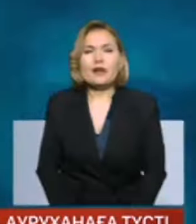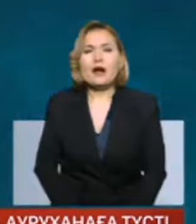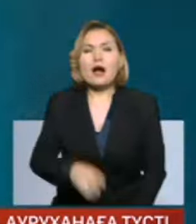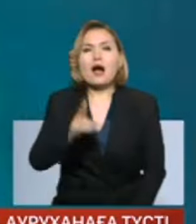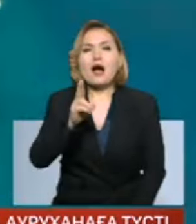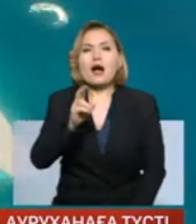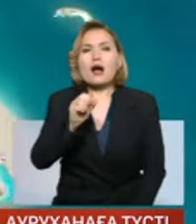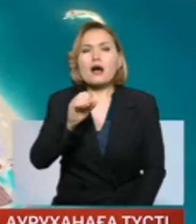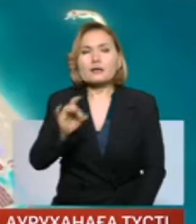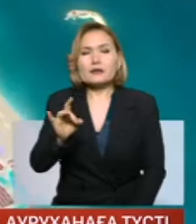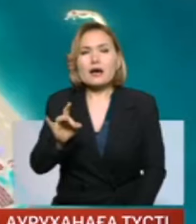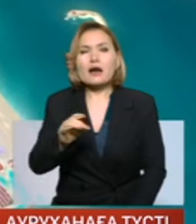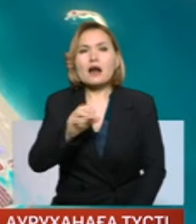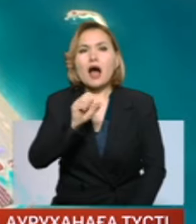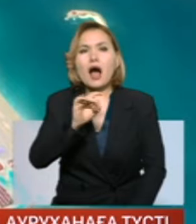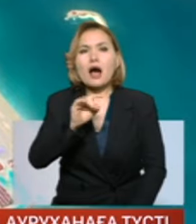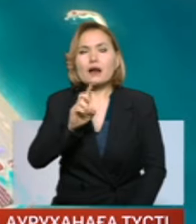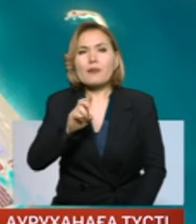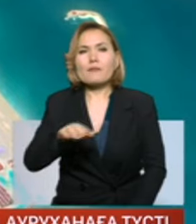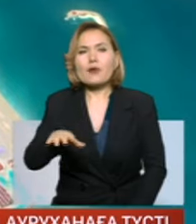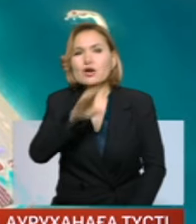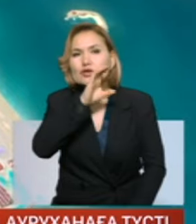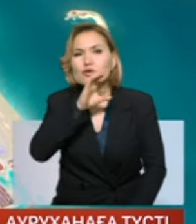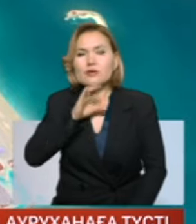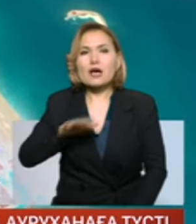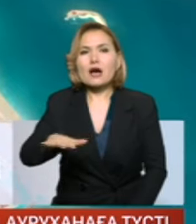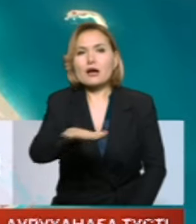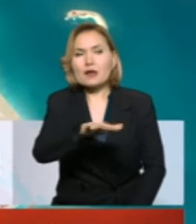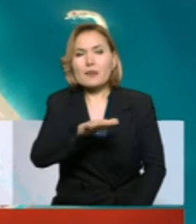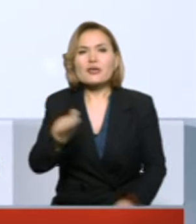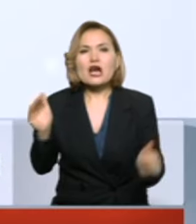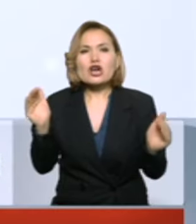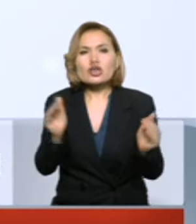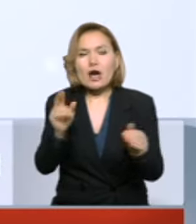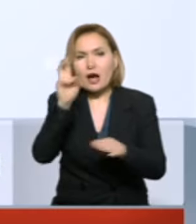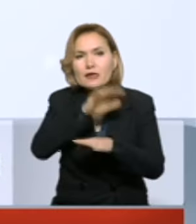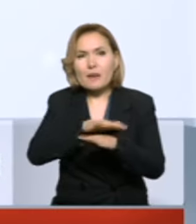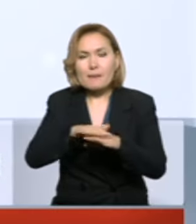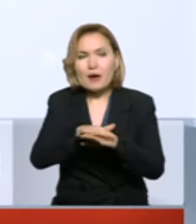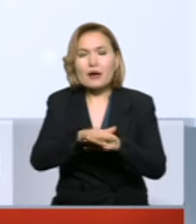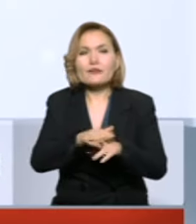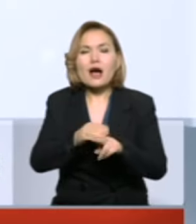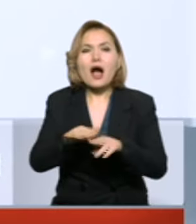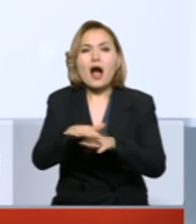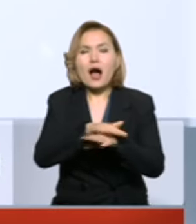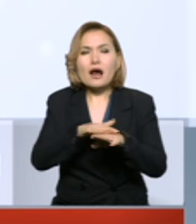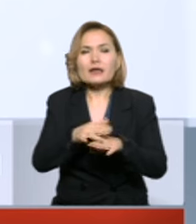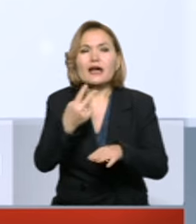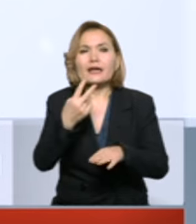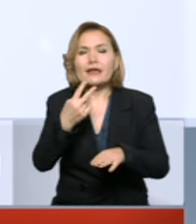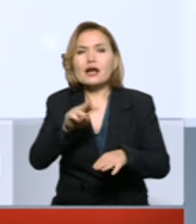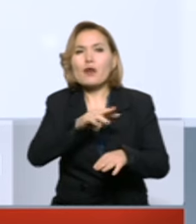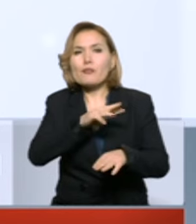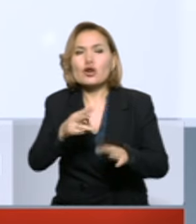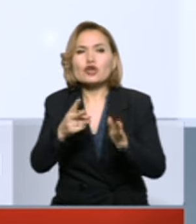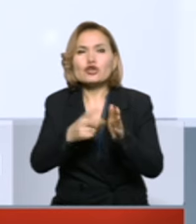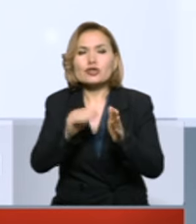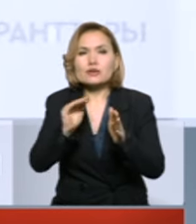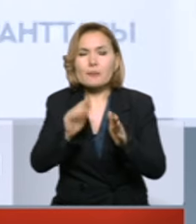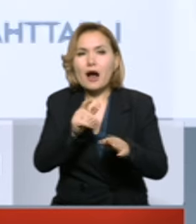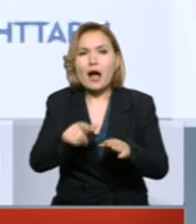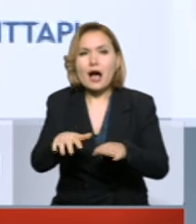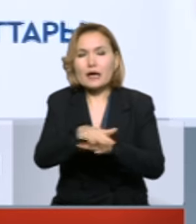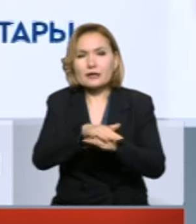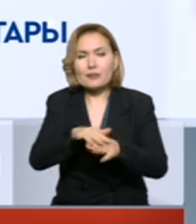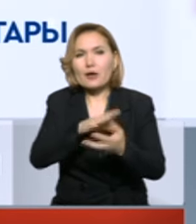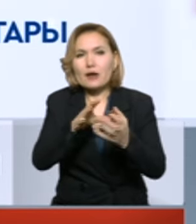Қатар, Араб түбегінің солтүстік шығысында орналасқан монархиялы шағын мемлекет. Халқы небәрі 2 миллион 700 мың адам, бірақ соның небәрі 350